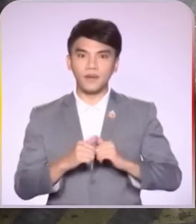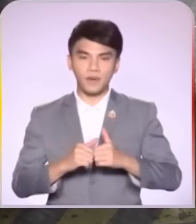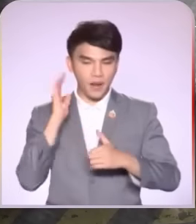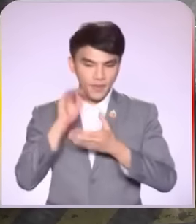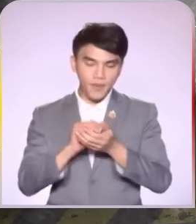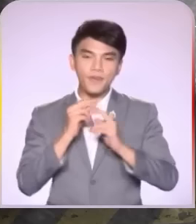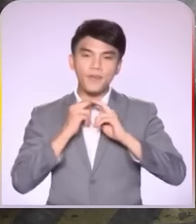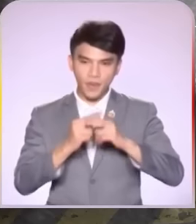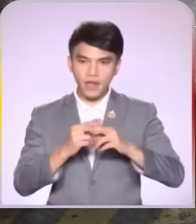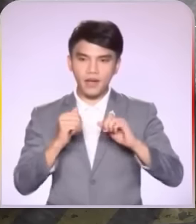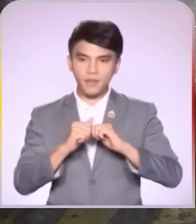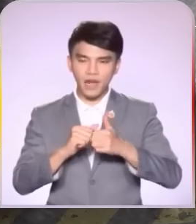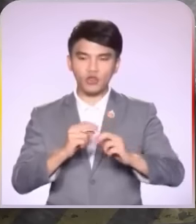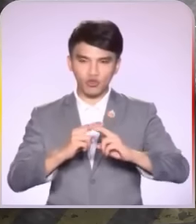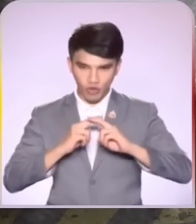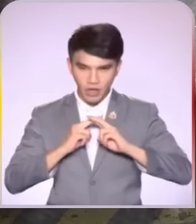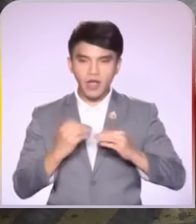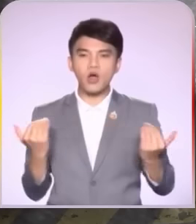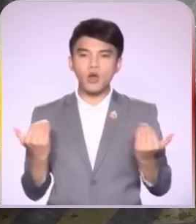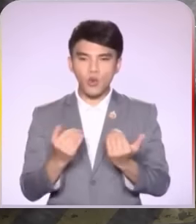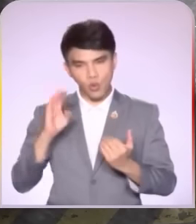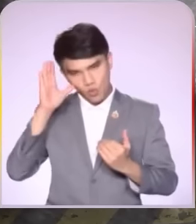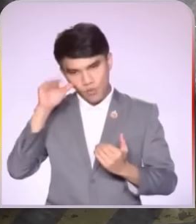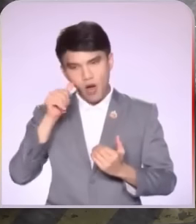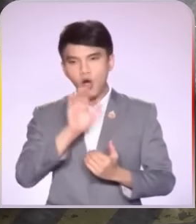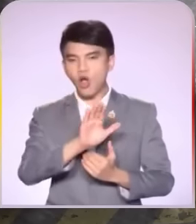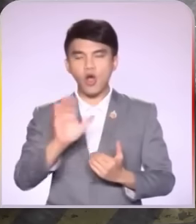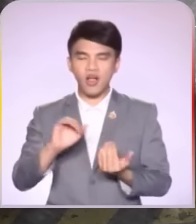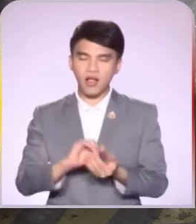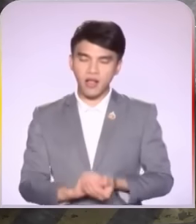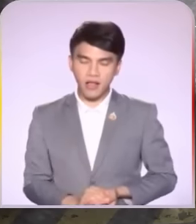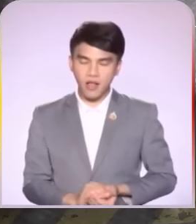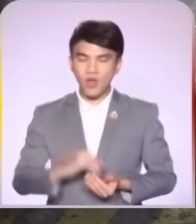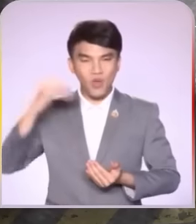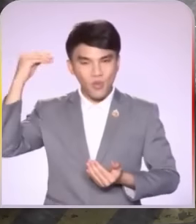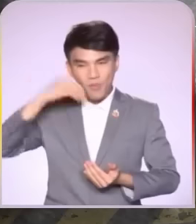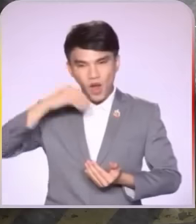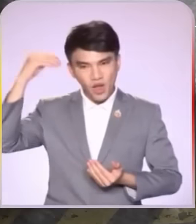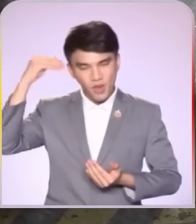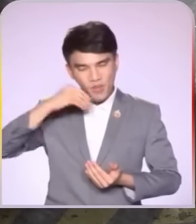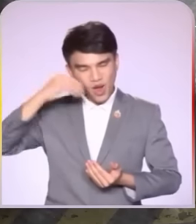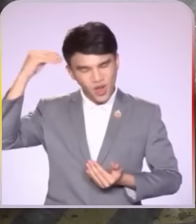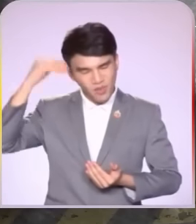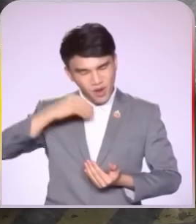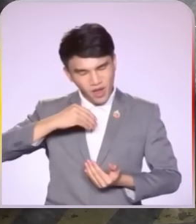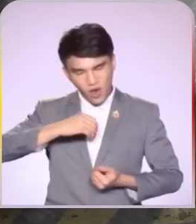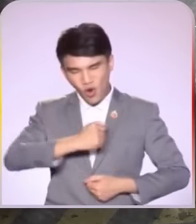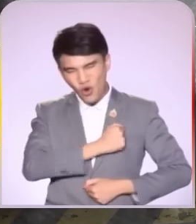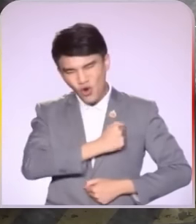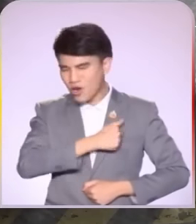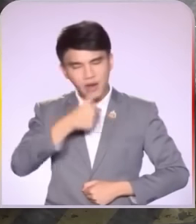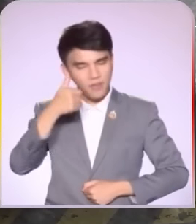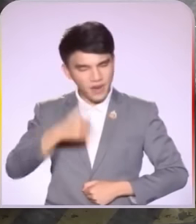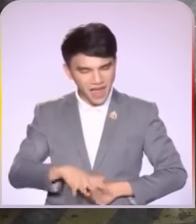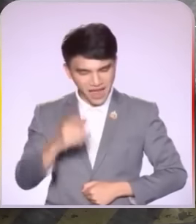ามีเองแล้วก็มาเกิดกับตัวเธอเกิดกับลูกเกิดกับพ่อของสามี ถ้าโดนอย่างนี้ทุกวันอย่างที่เขาอ้างนะโดนทุกวันก็ไม่ไหวเหมือนกันใช่ไหม ใช่ค่ะ เข